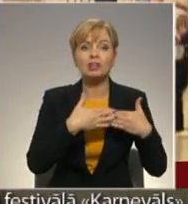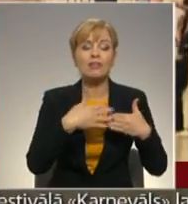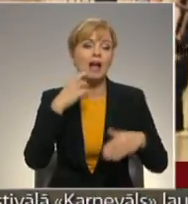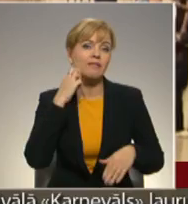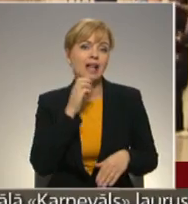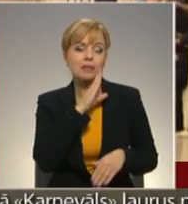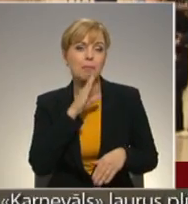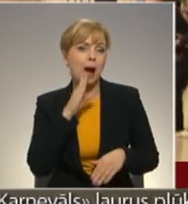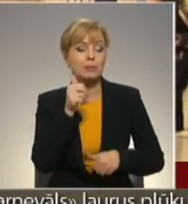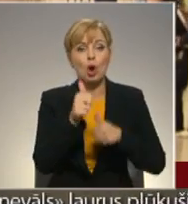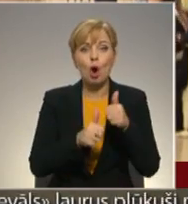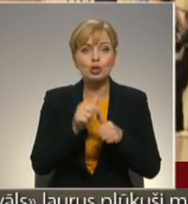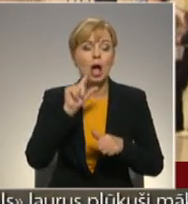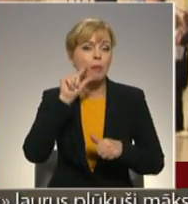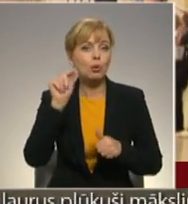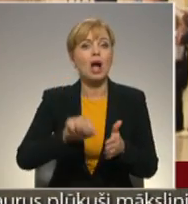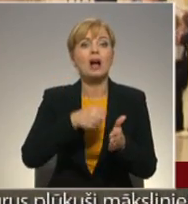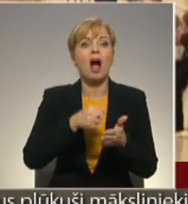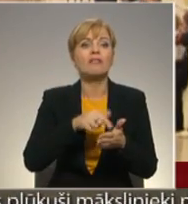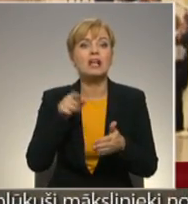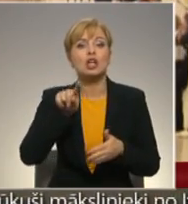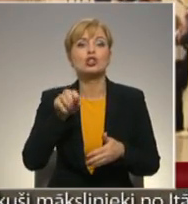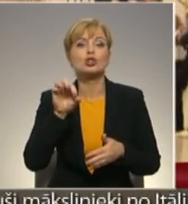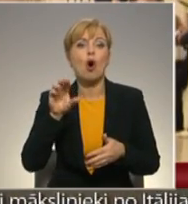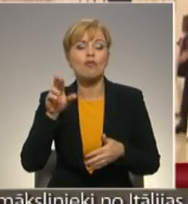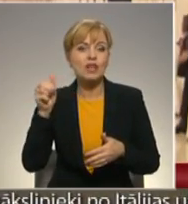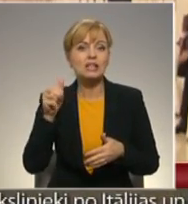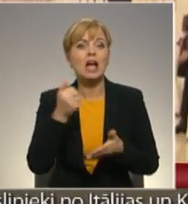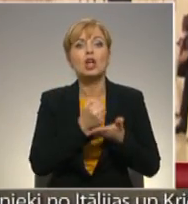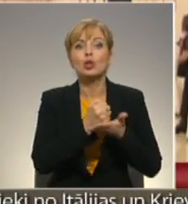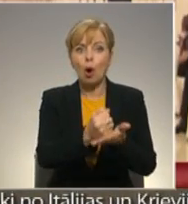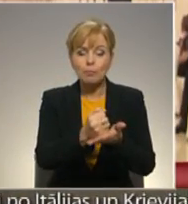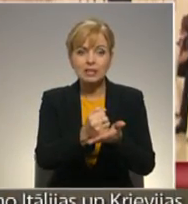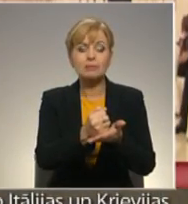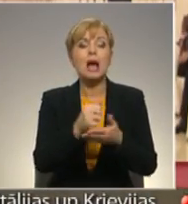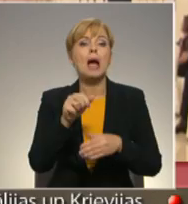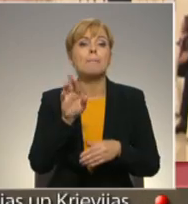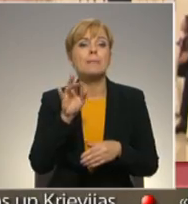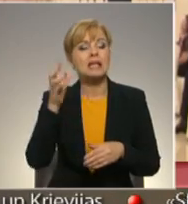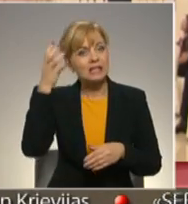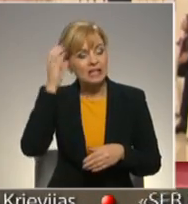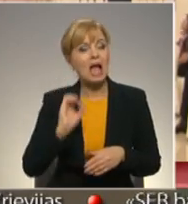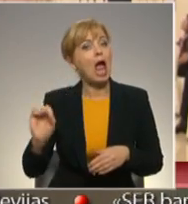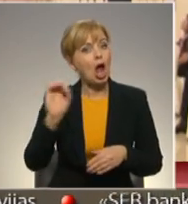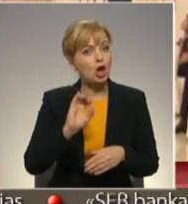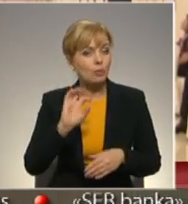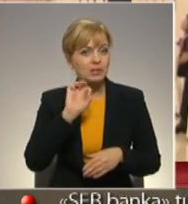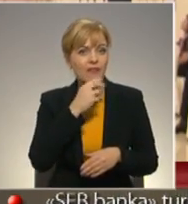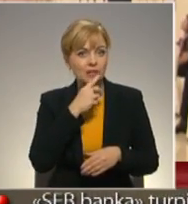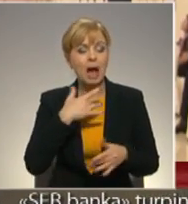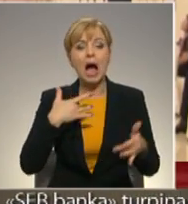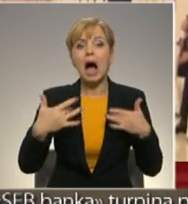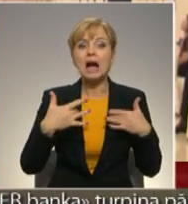vecmāmiņu konkursā. Bulgārijas galvaspilsētā Sofijā svinētas pat divas uzvaras. Izcīnīts tituls Misis Eiropas vecmāmiņa, bet